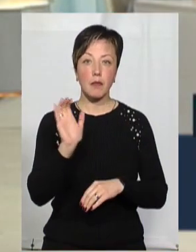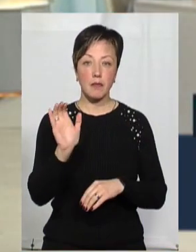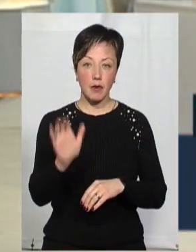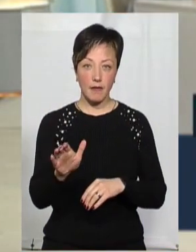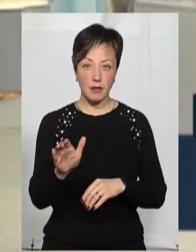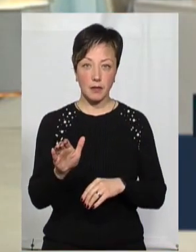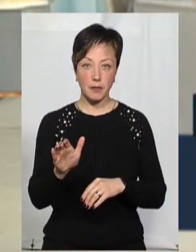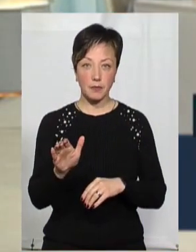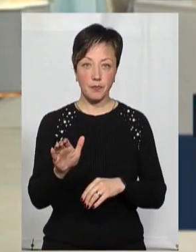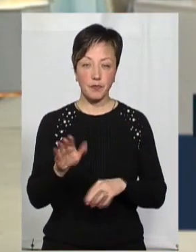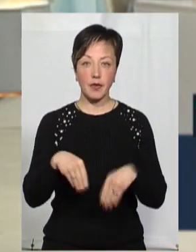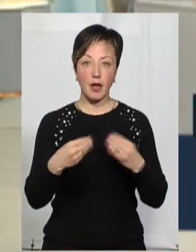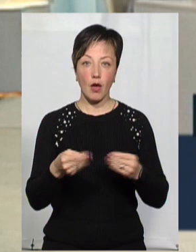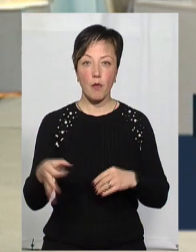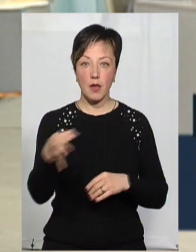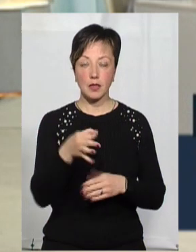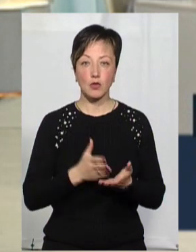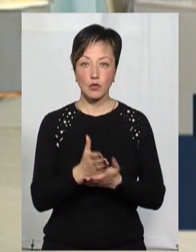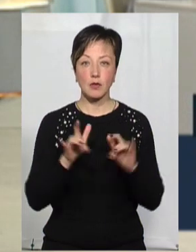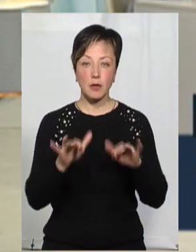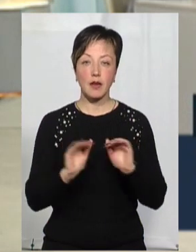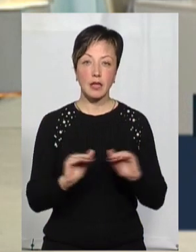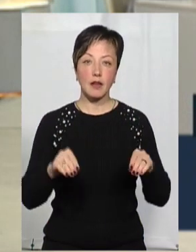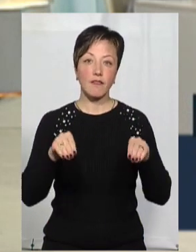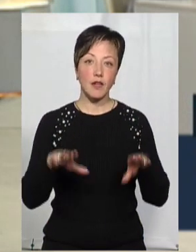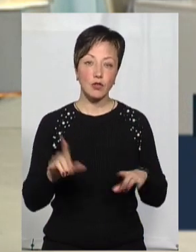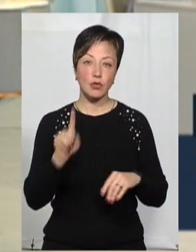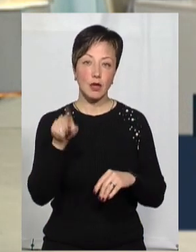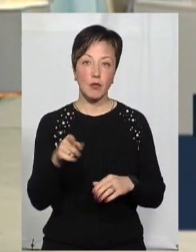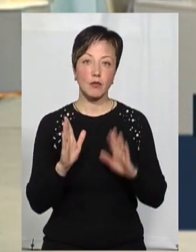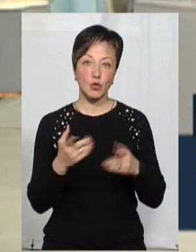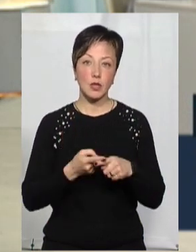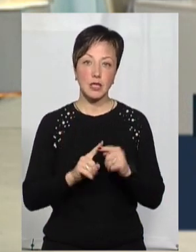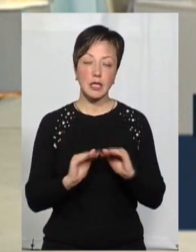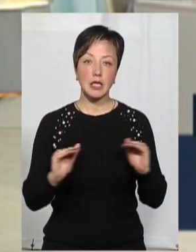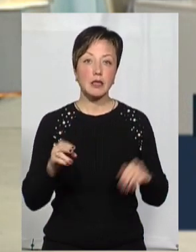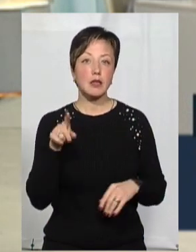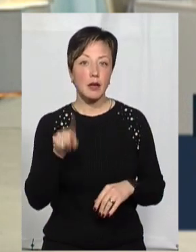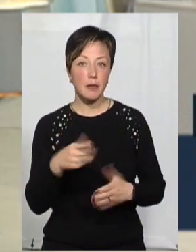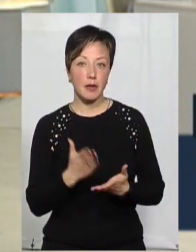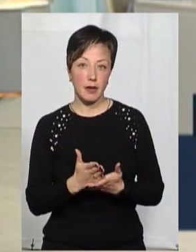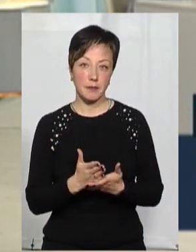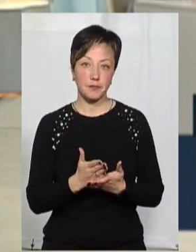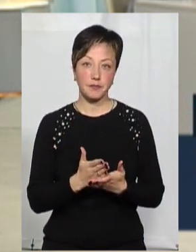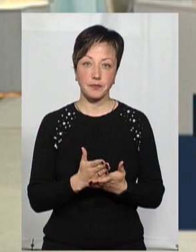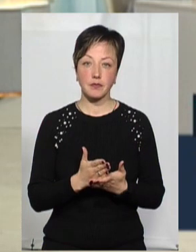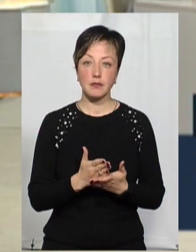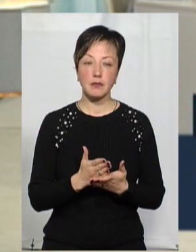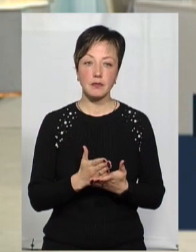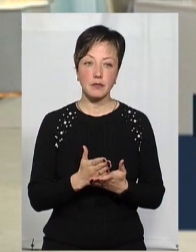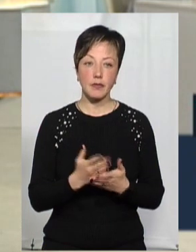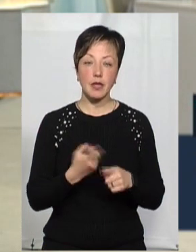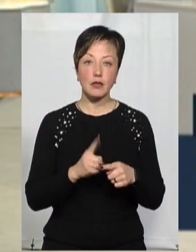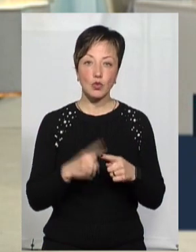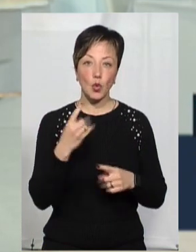направлення, де є обласна служба у справах дітей, ми вирішили, що там будуть ці діти, оскільки там є їх брат. І вони